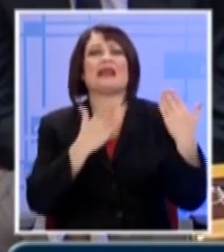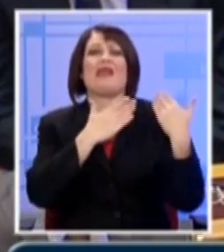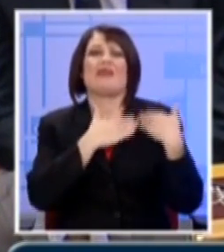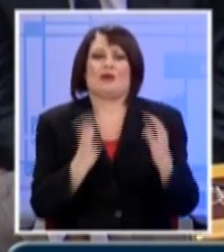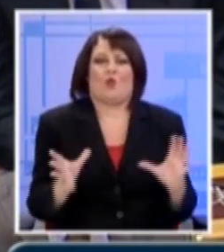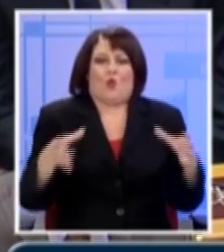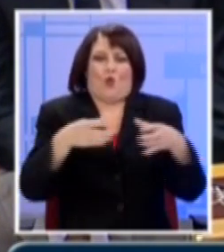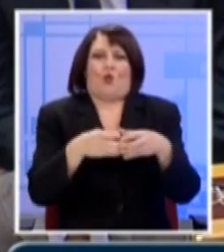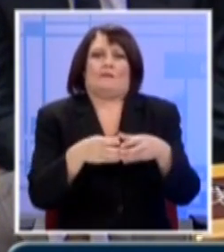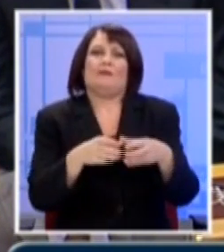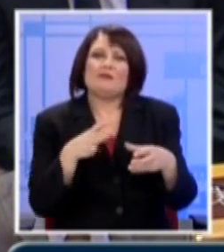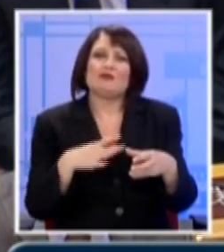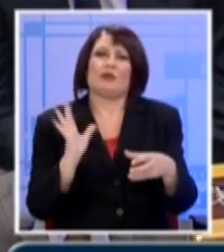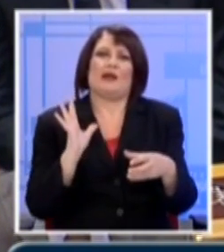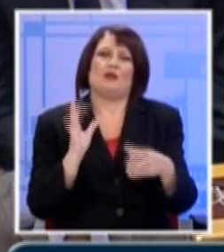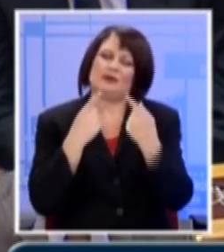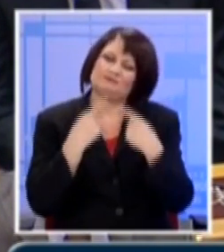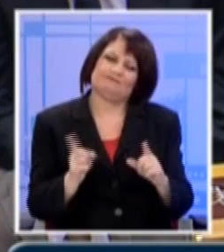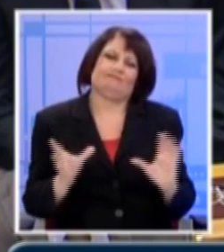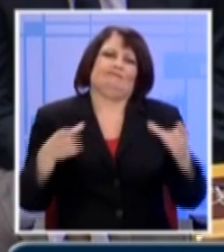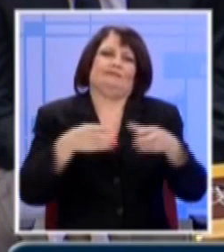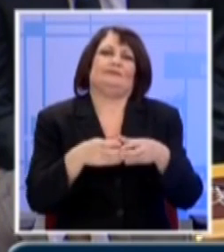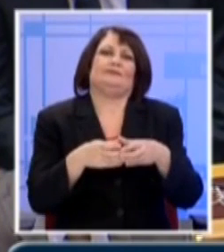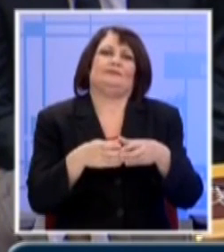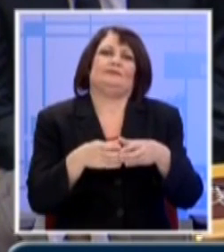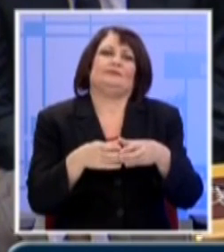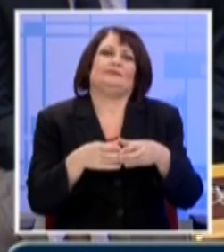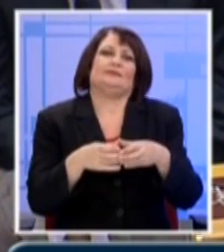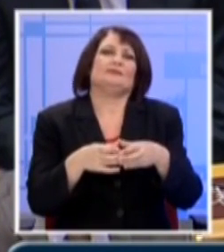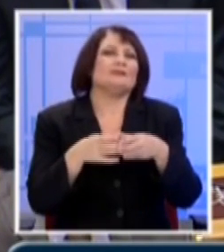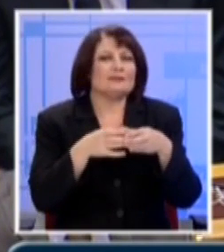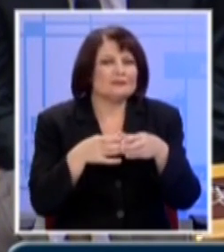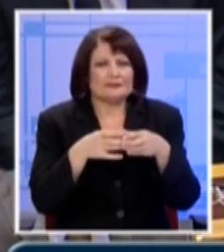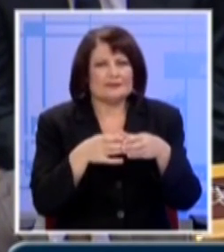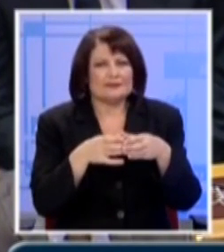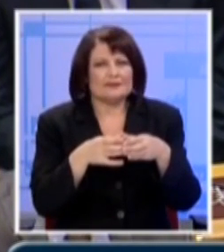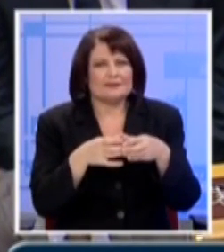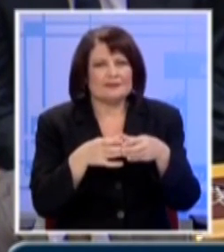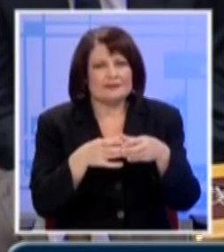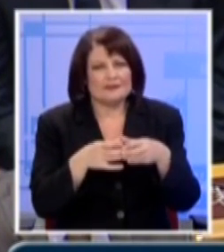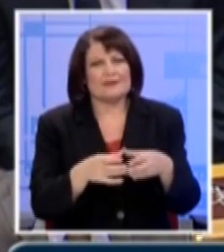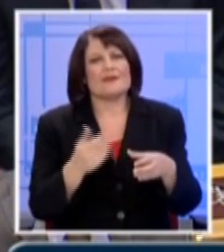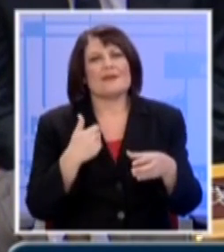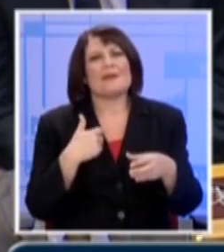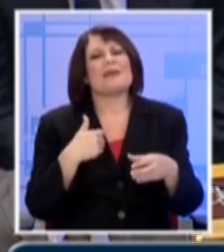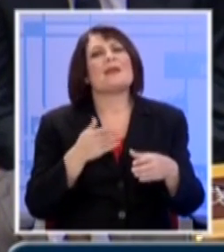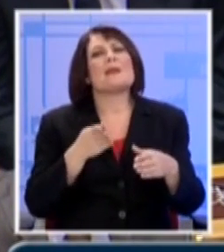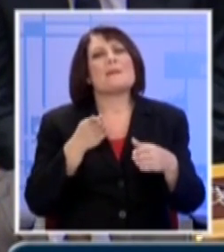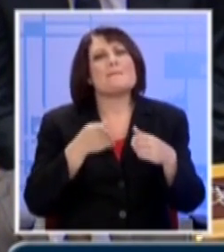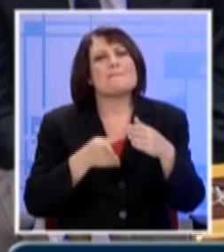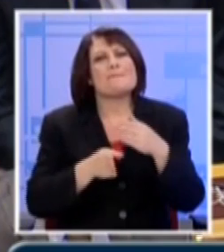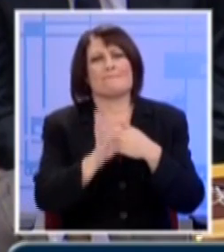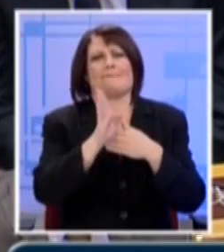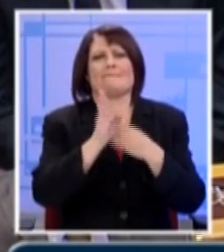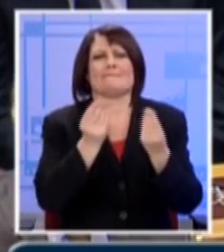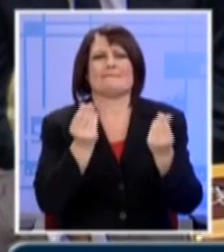ευθύνης. Υπάρχει ένας άλλος πόλος, επί του οποίου ο Χούμενος εισήλθε στα Ιεροσόλυμα, ο